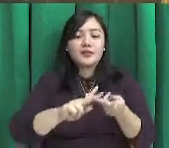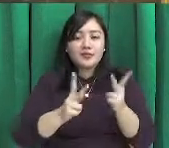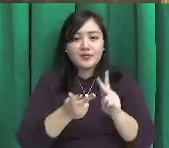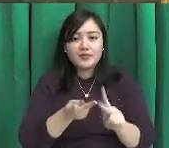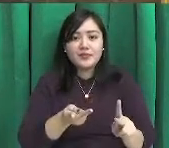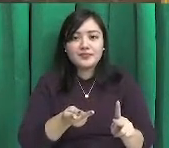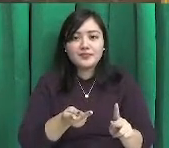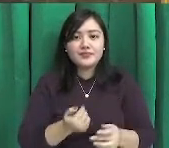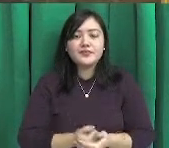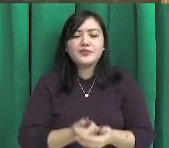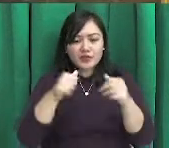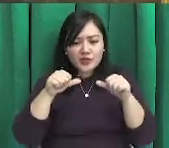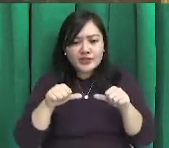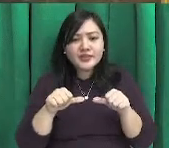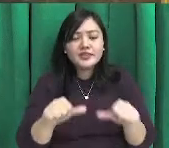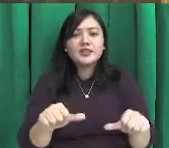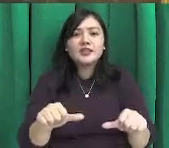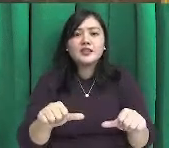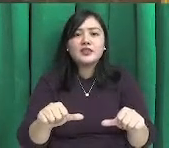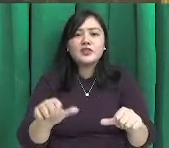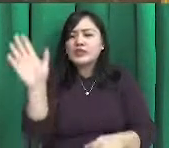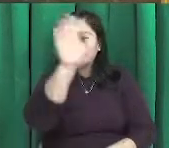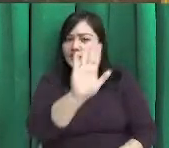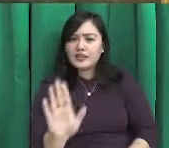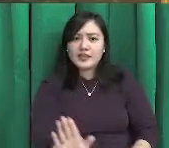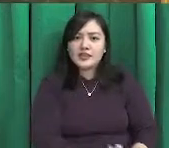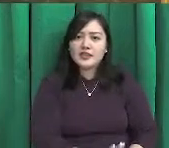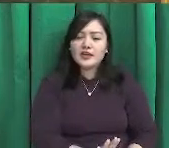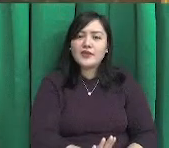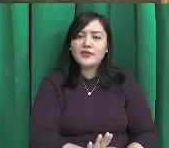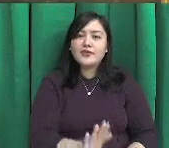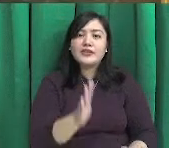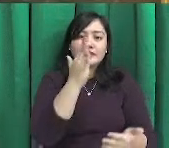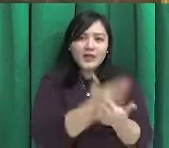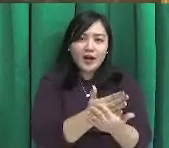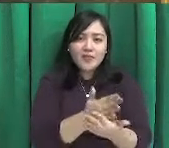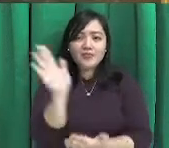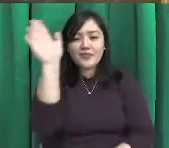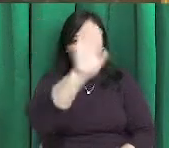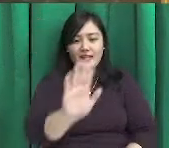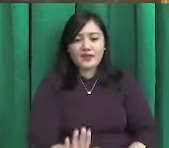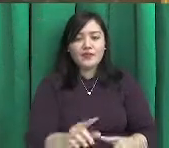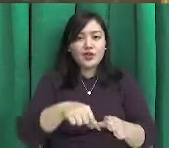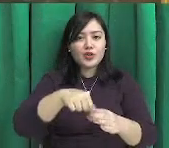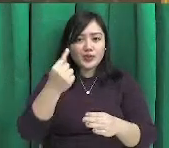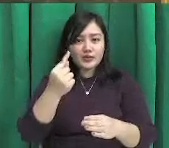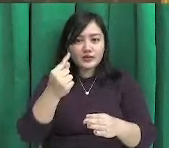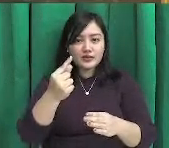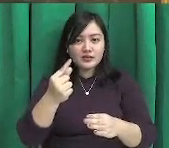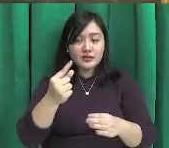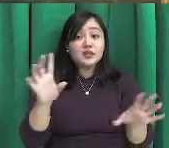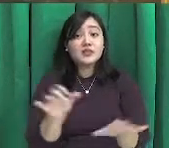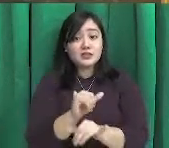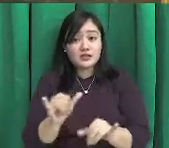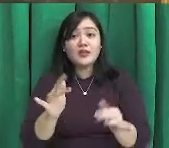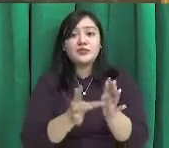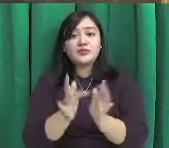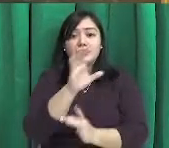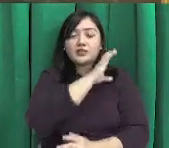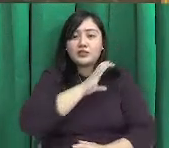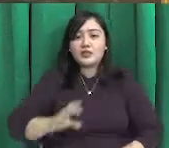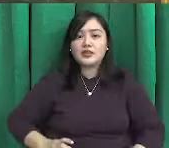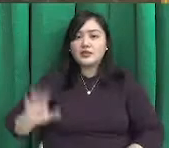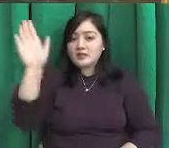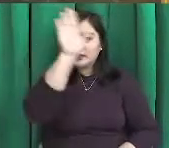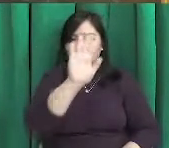what Jesus did for us, He never gave up on us, no matter gaano man tayo kasama. Jesus never